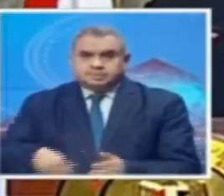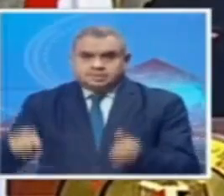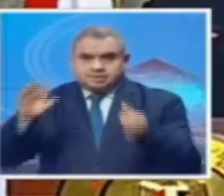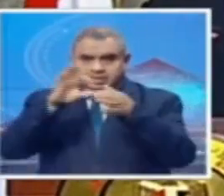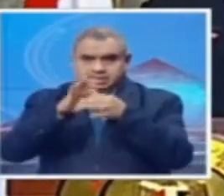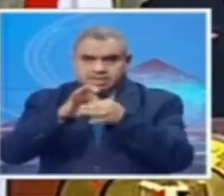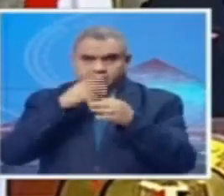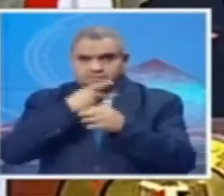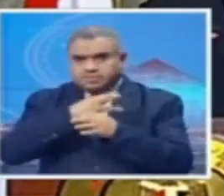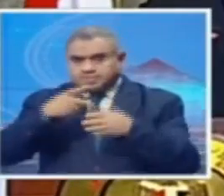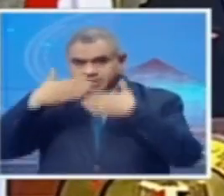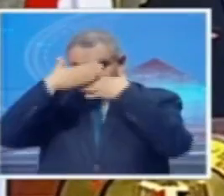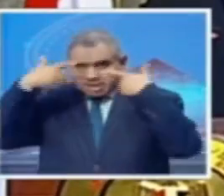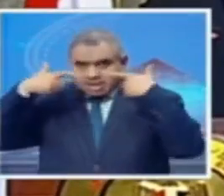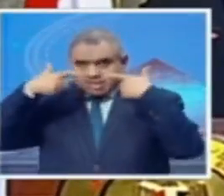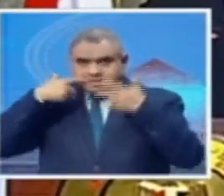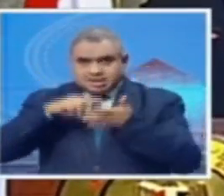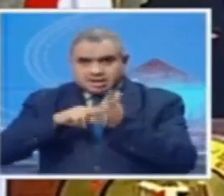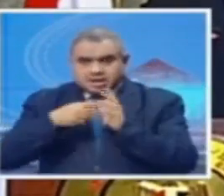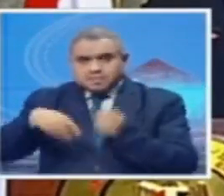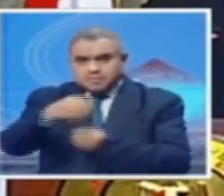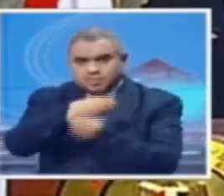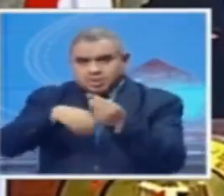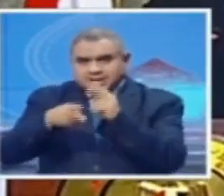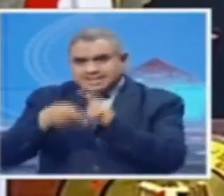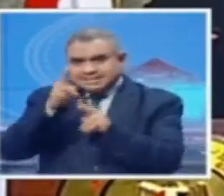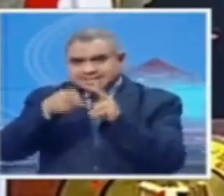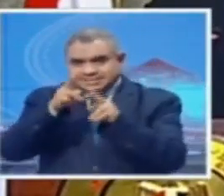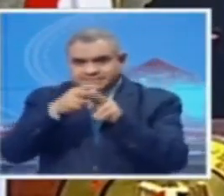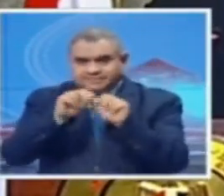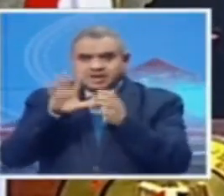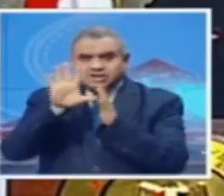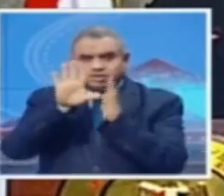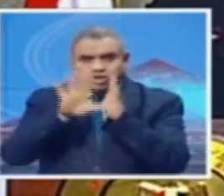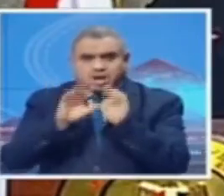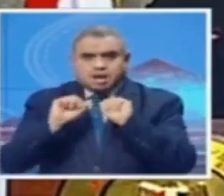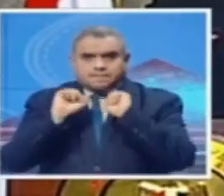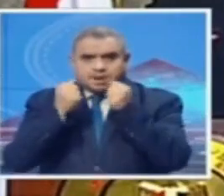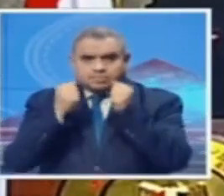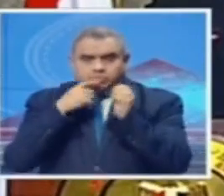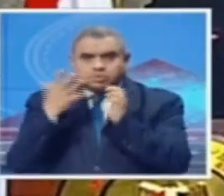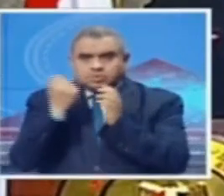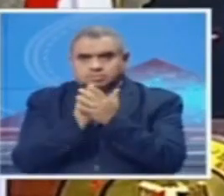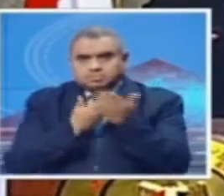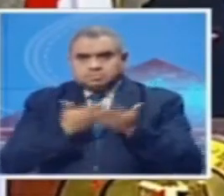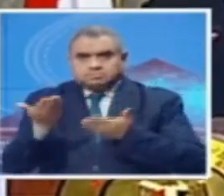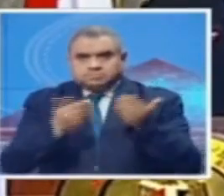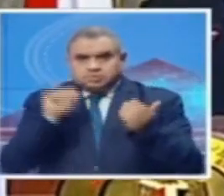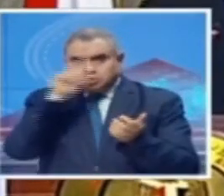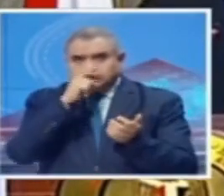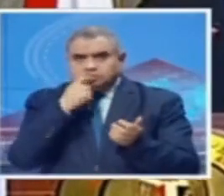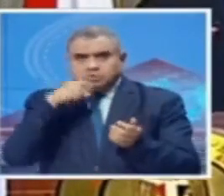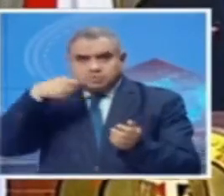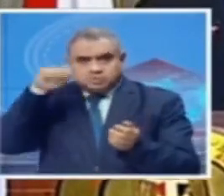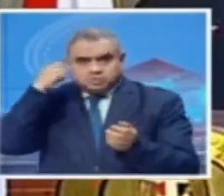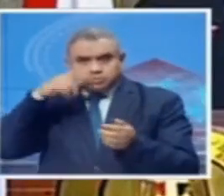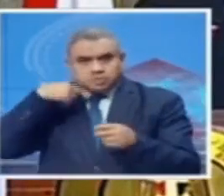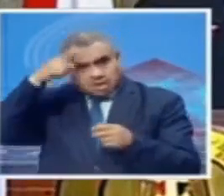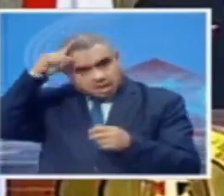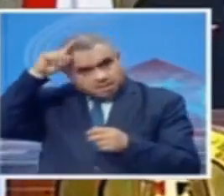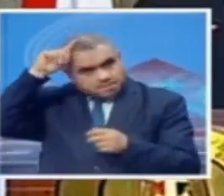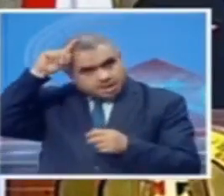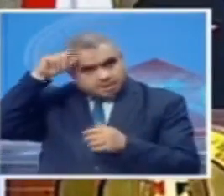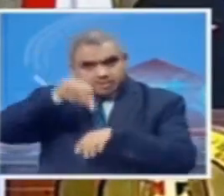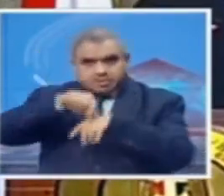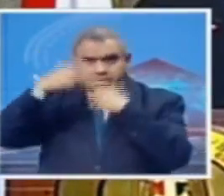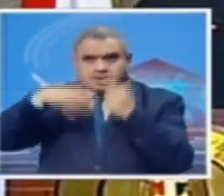تعزيز التعاون في مجالات مكافحة الإرهاب ومنع الهجرة غير الشرعية تتصدر محادثات شكري ونظيره